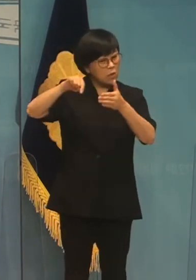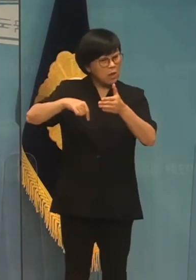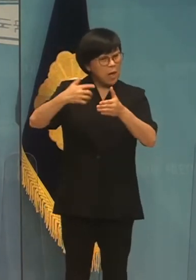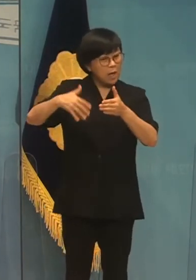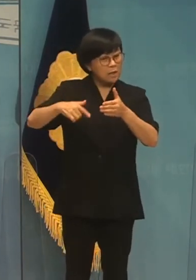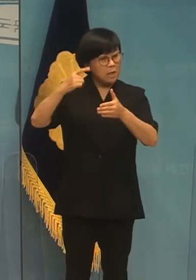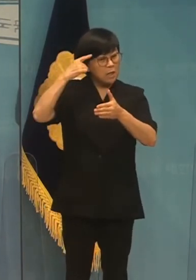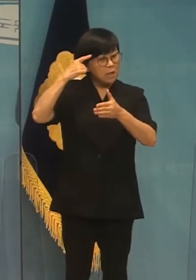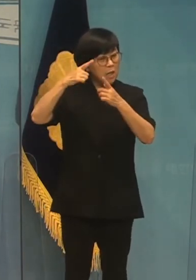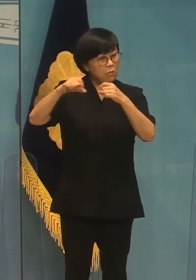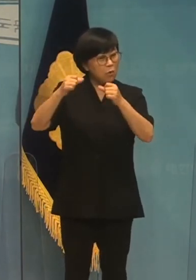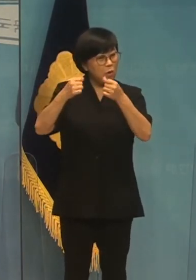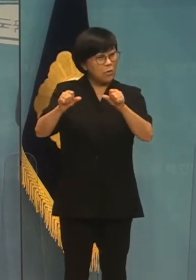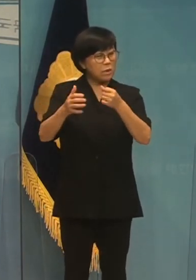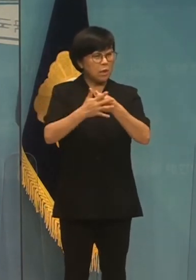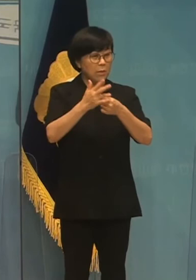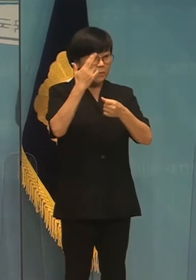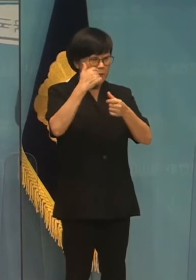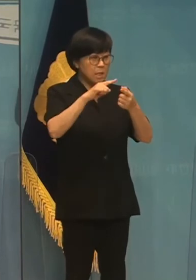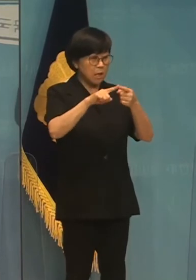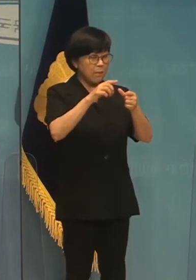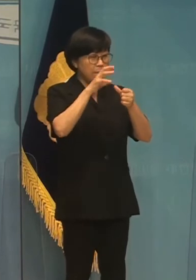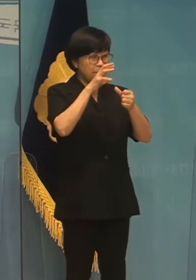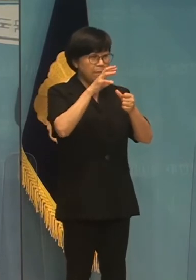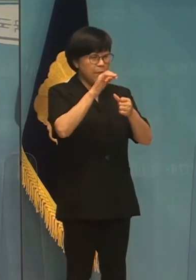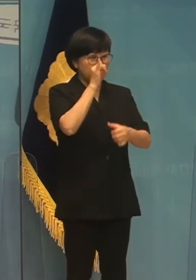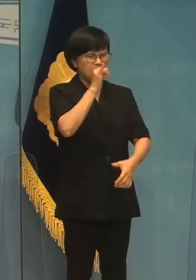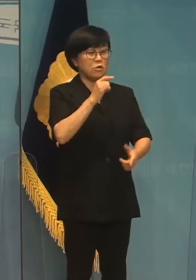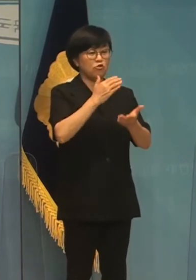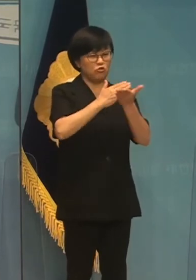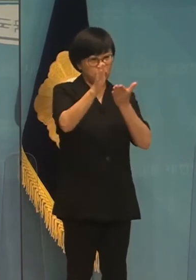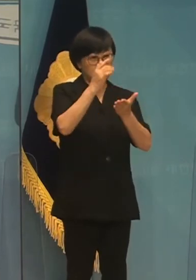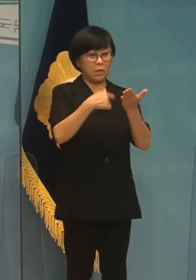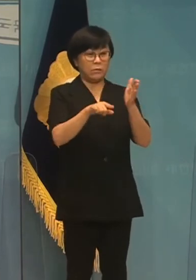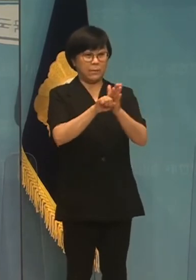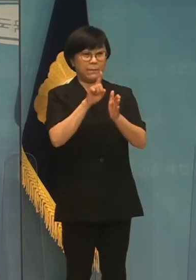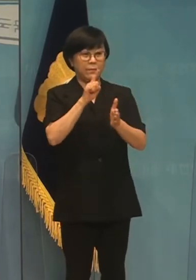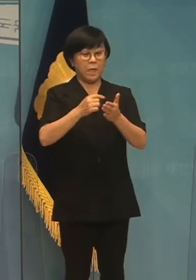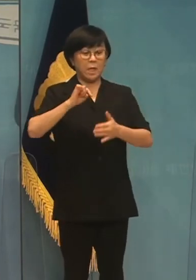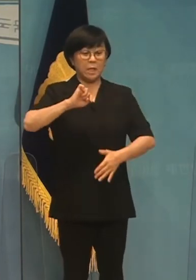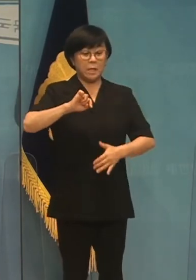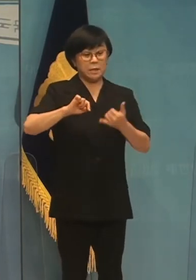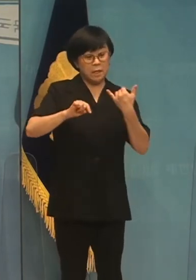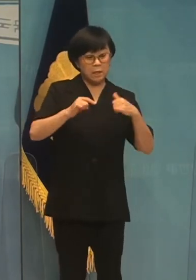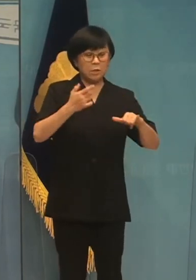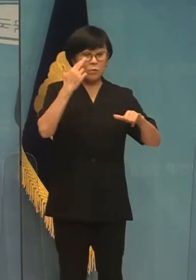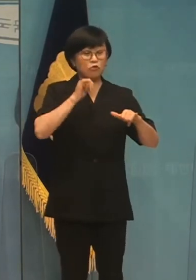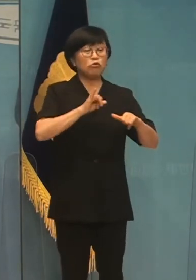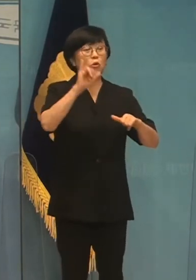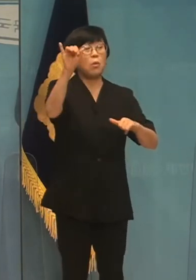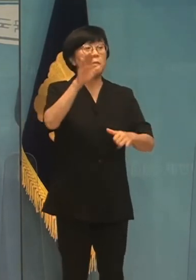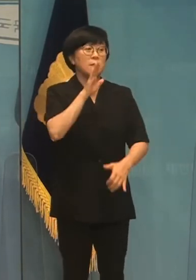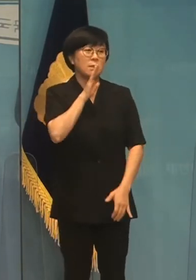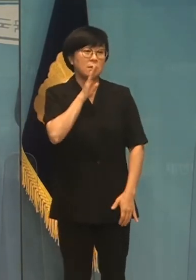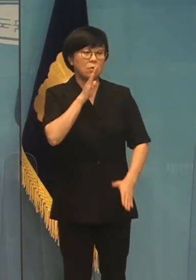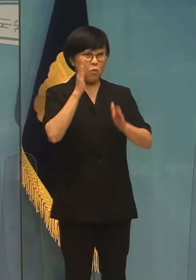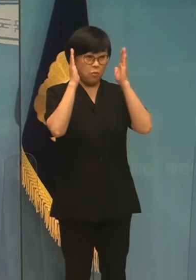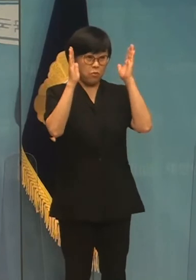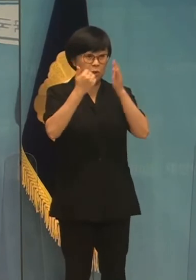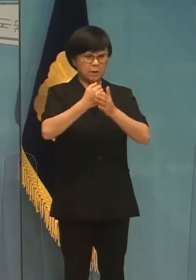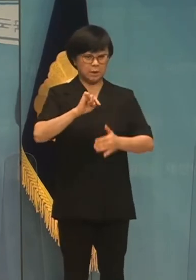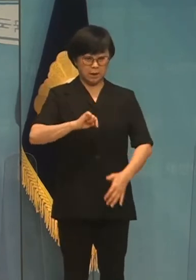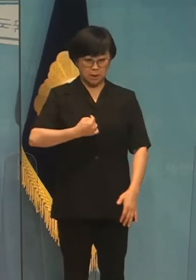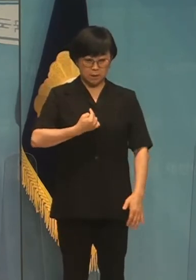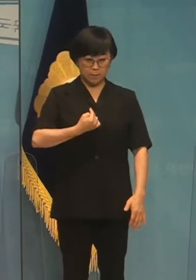미제 축출의 몽상에 갇혀 있습니다. 심지어는 자식들은 미국에 유학을 보내놓고